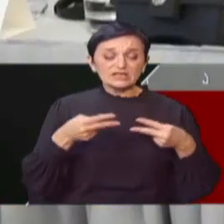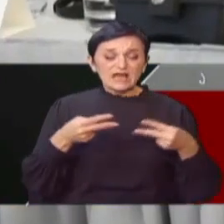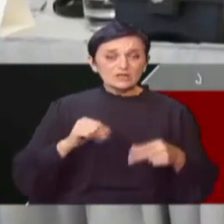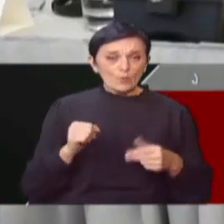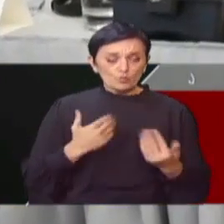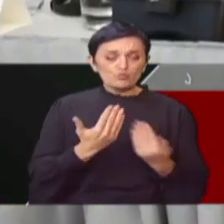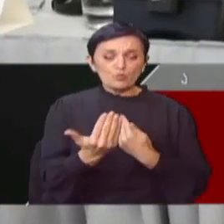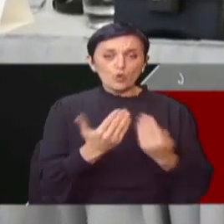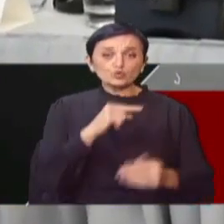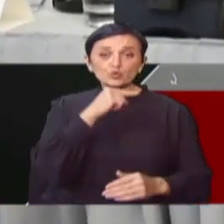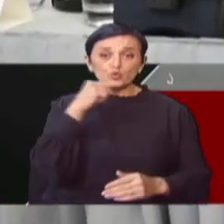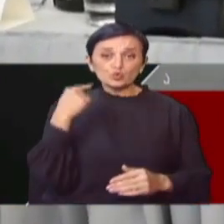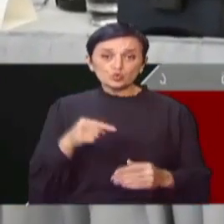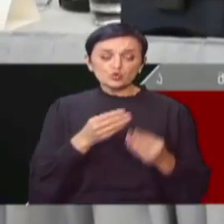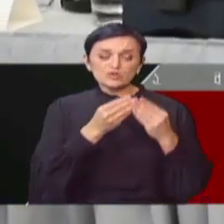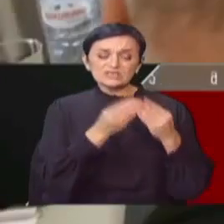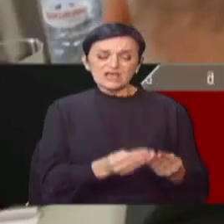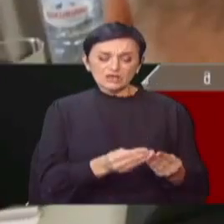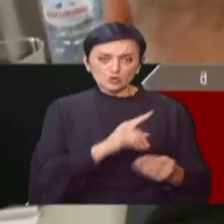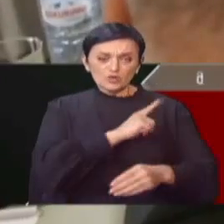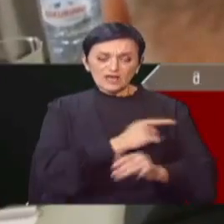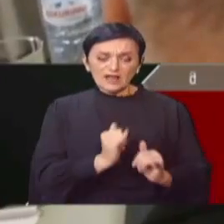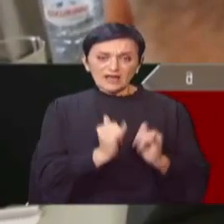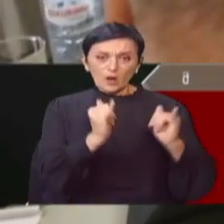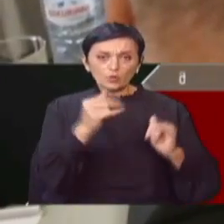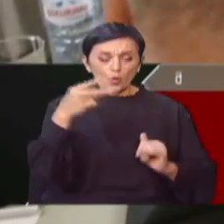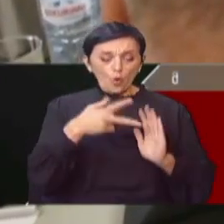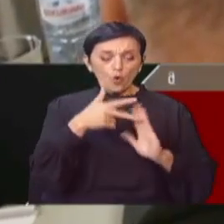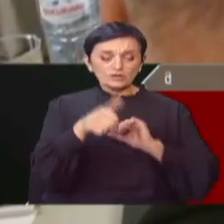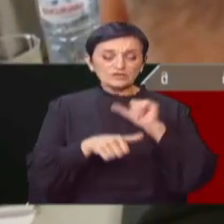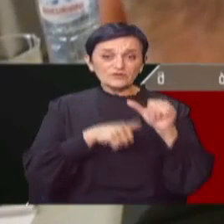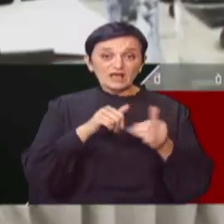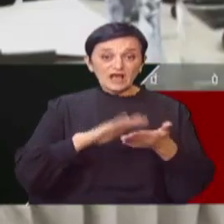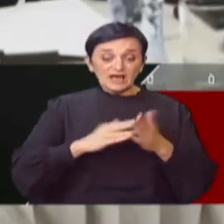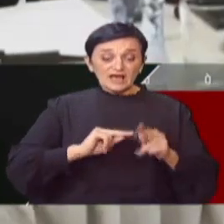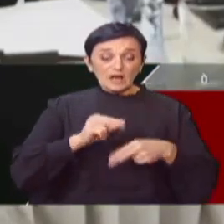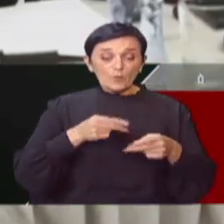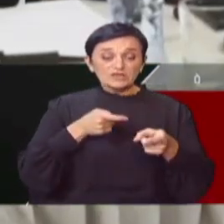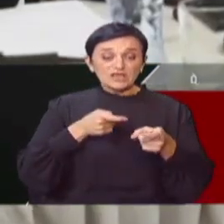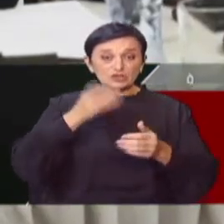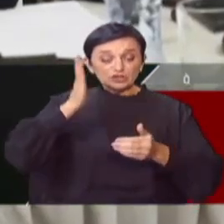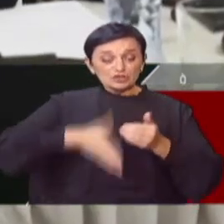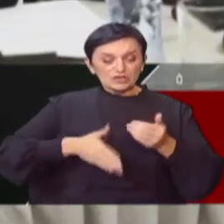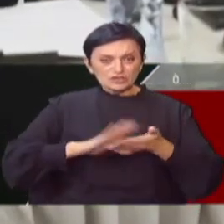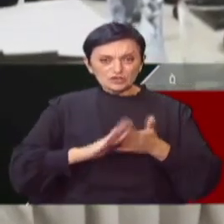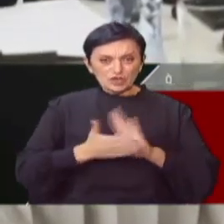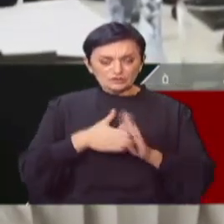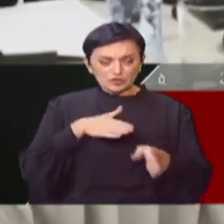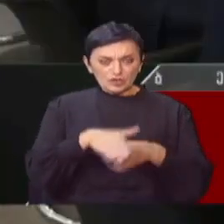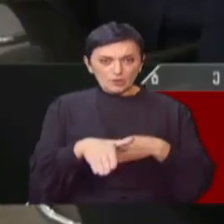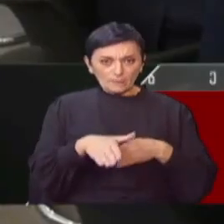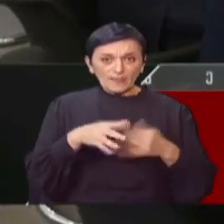თანამეგობრობას მოუწოდებს რუსეთზე ზეწოლა გააძლიეროს იმისთვის, რომ 2008 წელს გაფორმებული ცეცხლის შეწყვეტის შეთანხმება